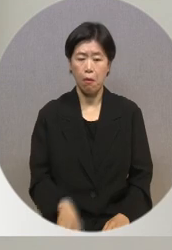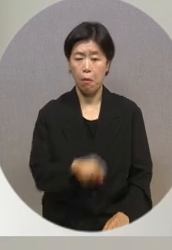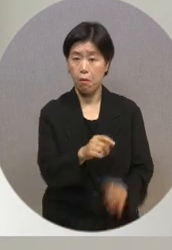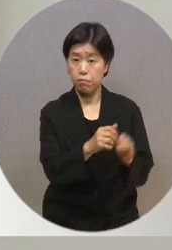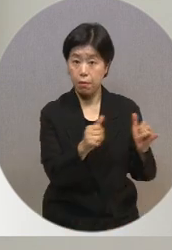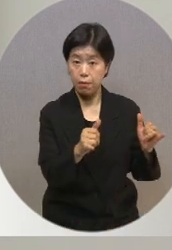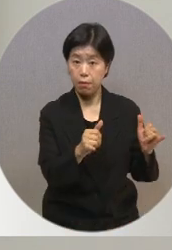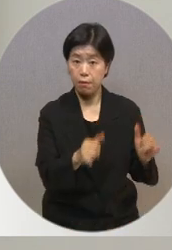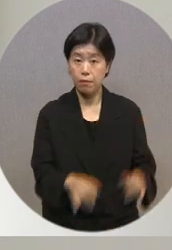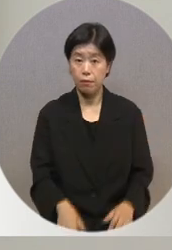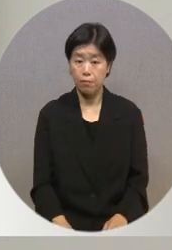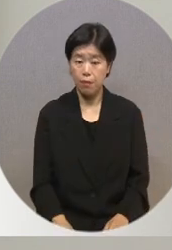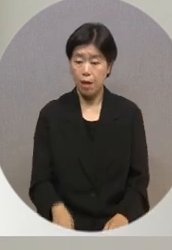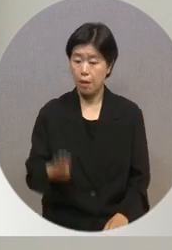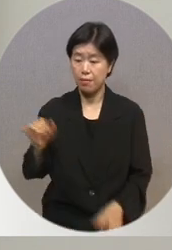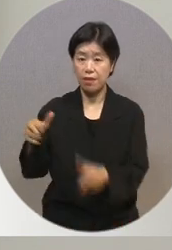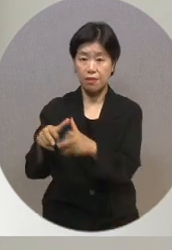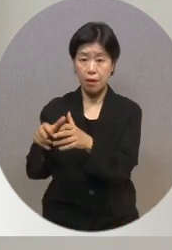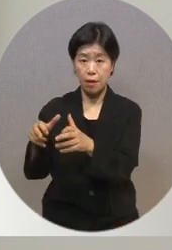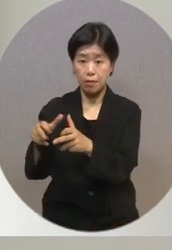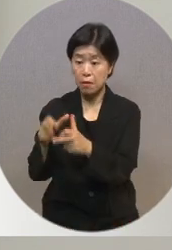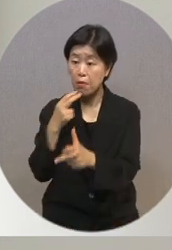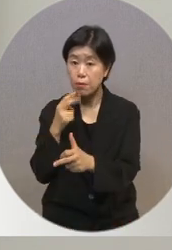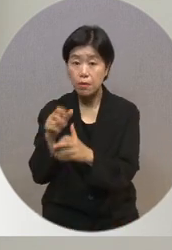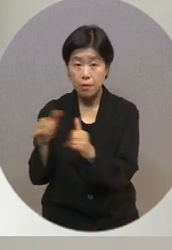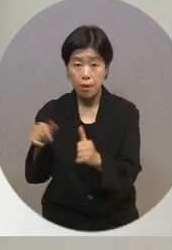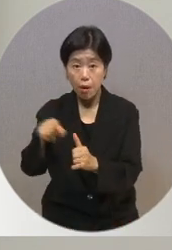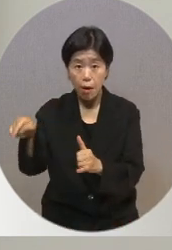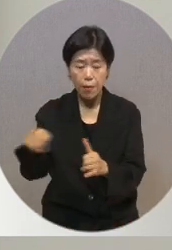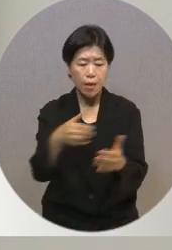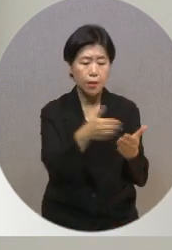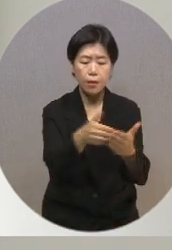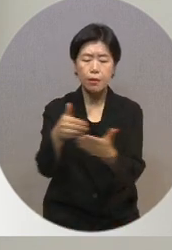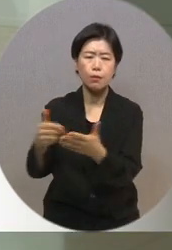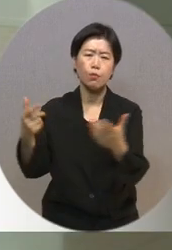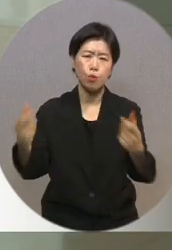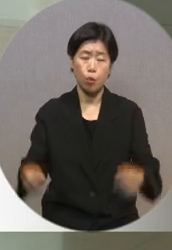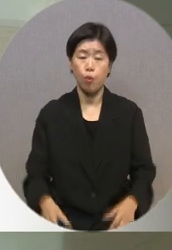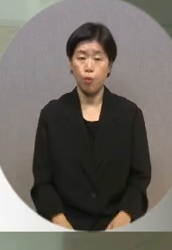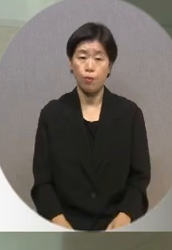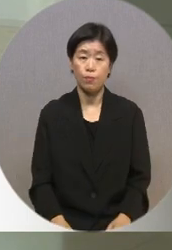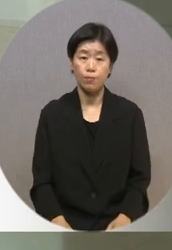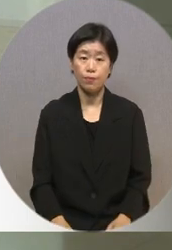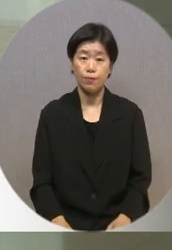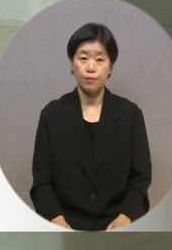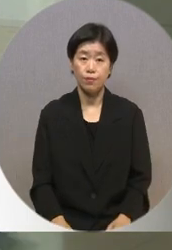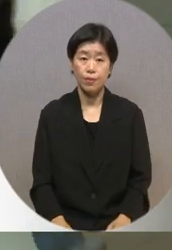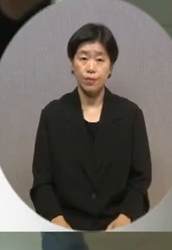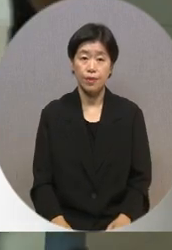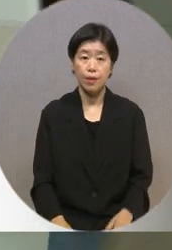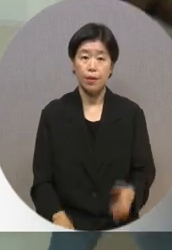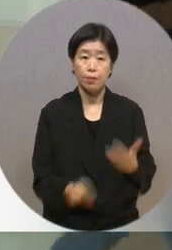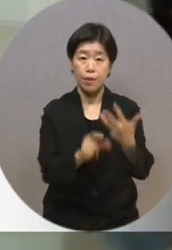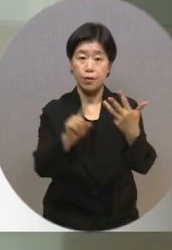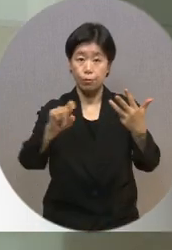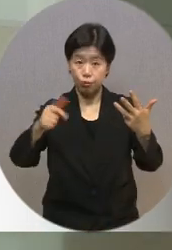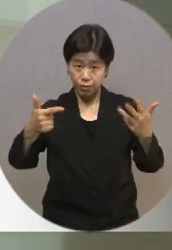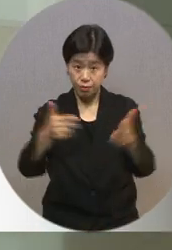이분들도 비장애인들과 똑같이 작가로서 작가의 시각에서. 전시는 8월